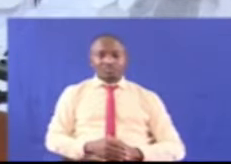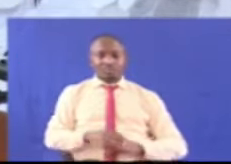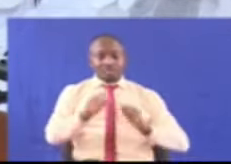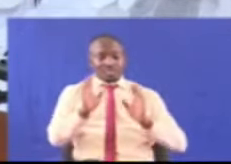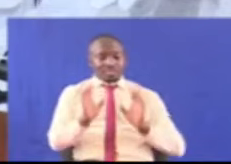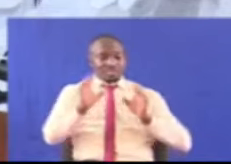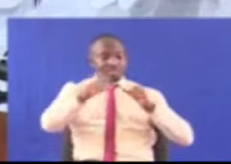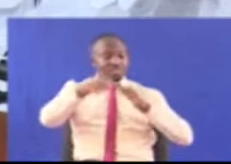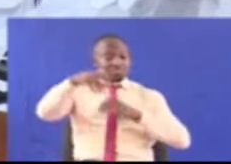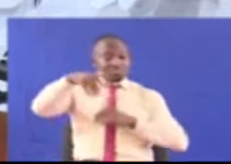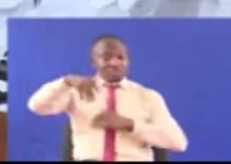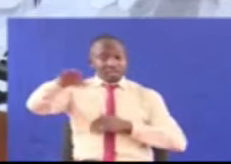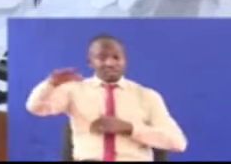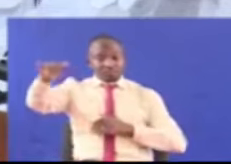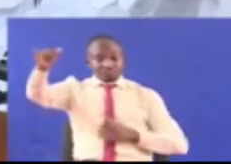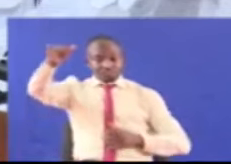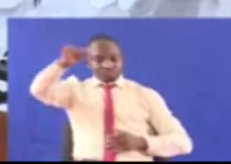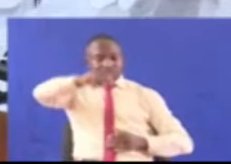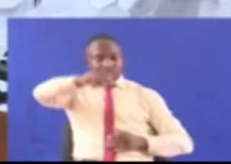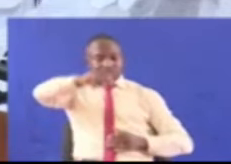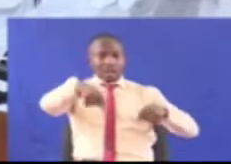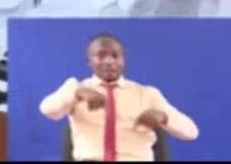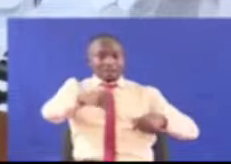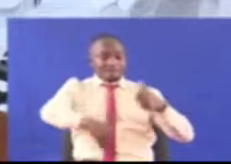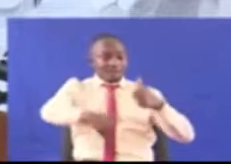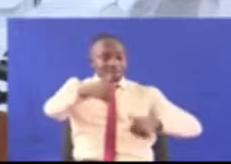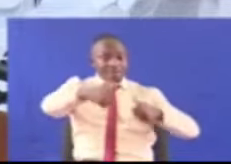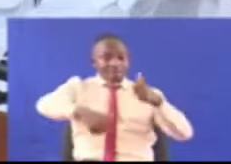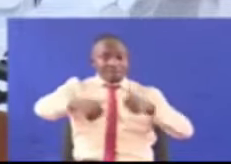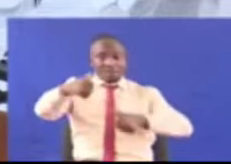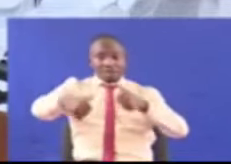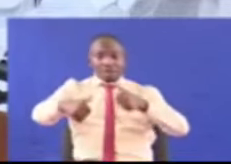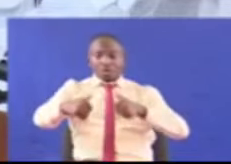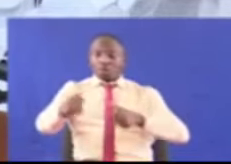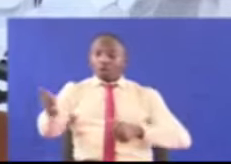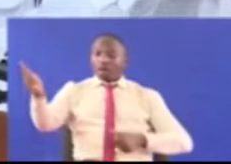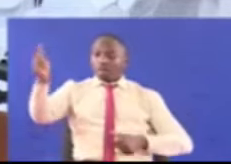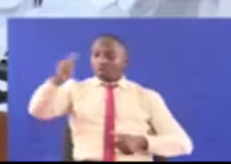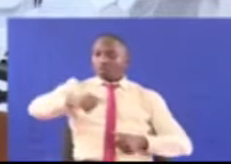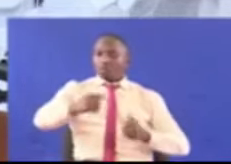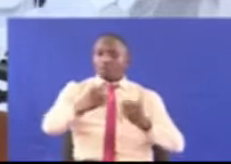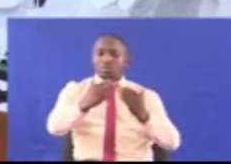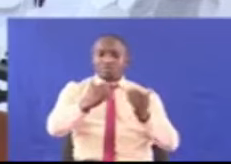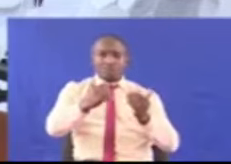Timu za nje zikija kwetu sasa zinakuja na vifaa vyao kutokana na maneno yetu.